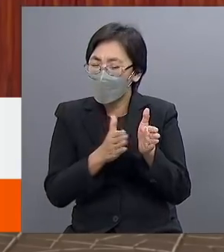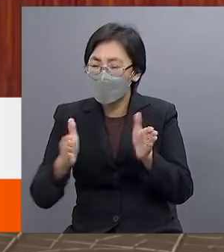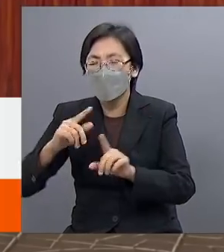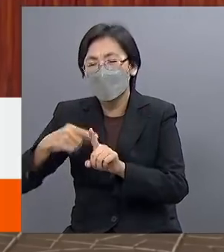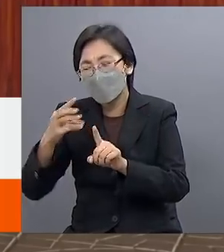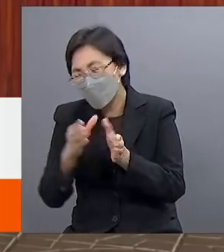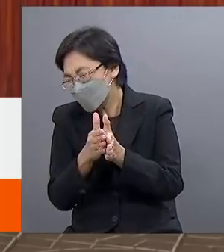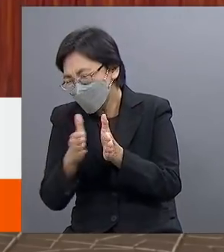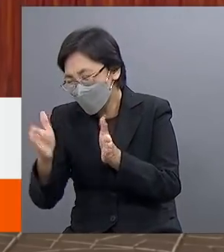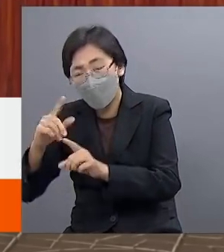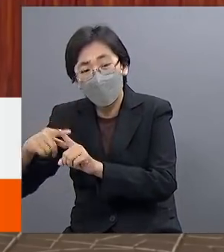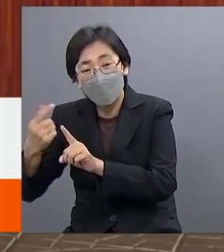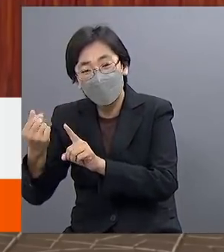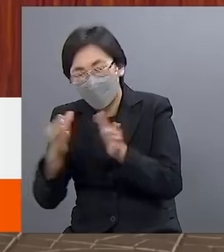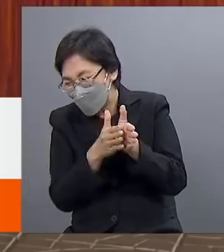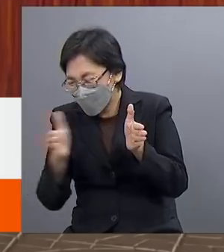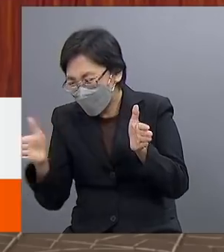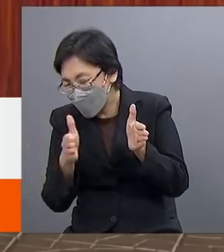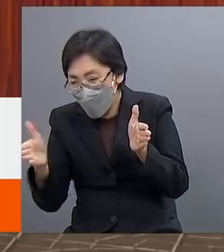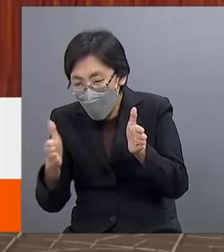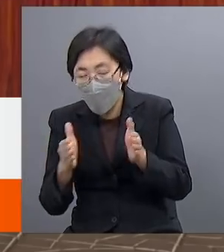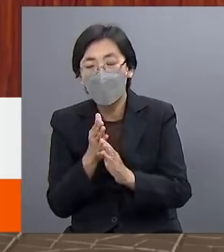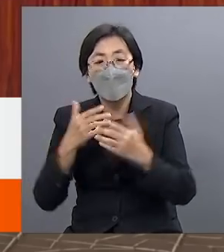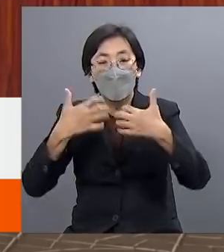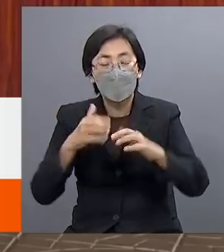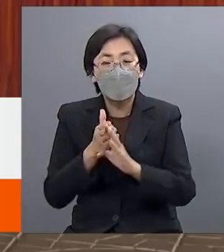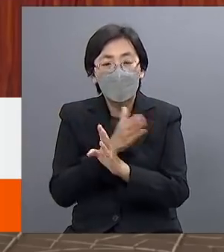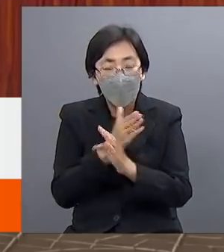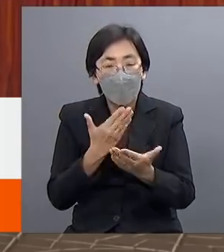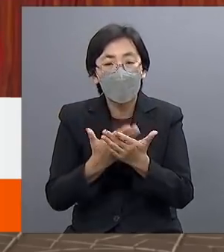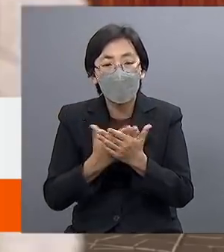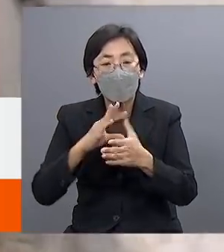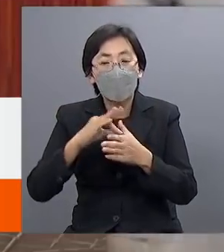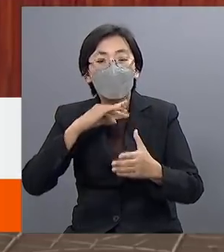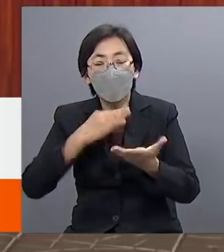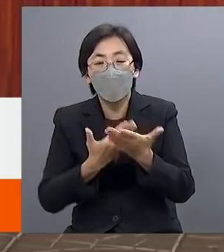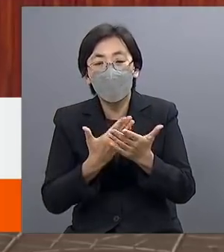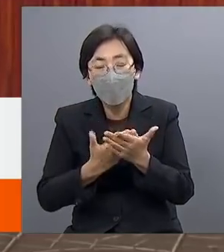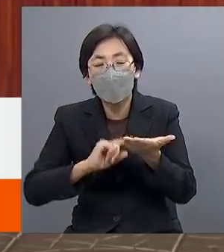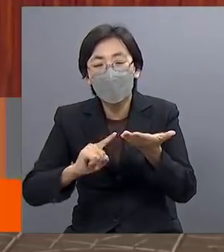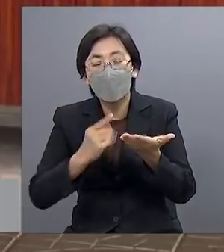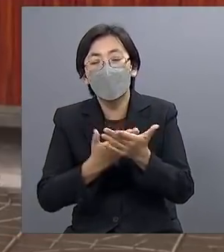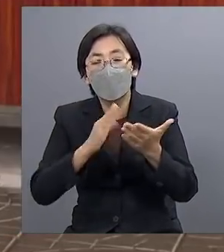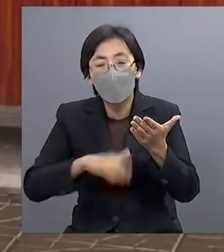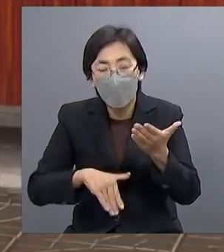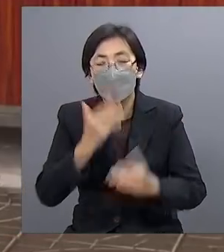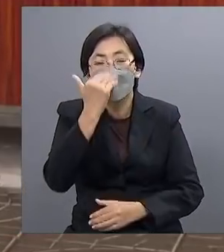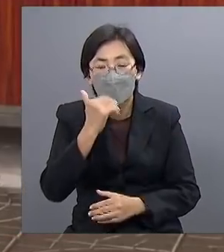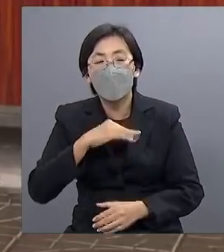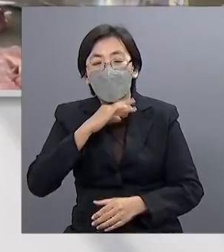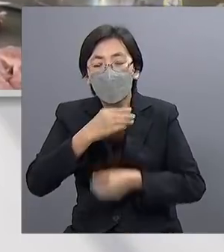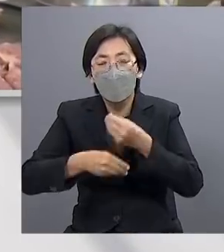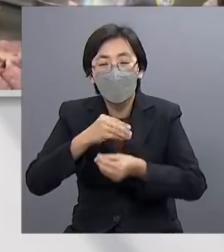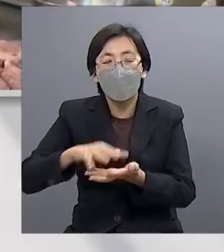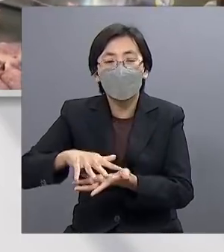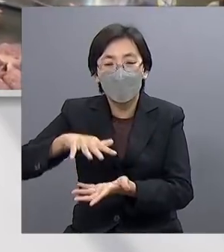แต่ปรากฏว่าก่อนตรุษจีนค่ะราคาเนื้อหมูปรับลดลงมาแล้วนะคะเพราะว่าหน้าฟาร์มมีการปล่อยหมูออกมาค่ะวันนี้กรมการค้าภายในนะคะมาส